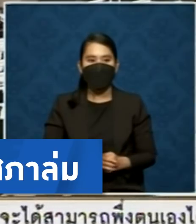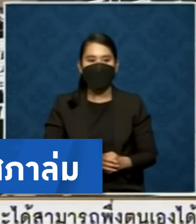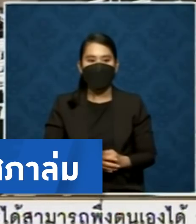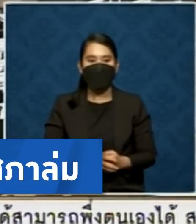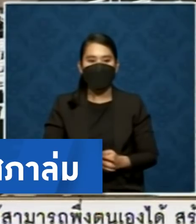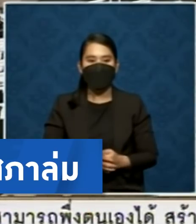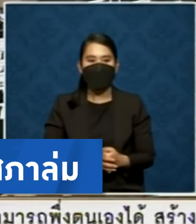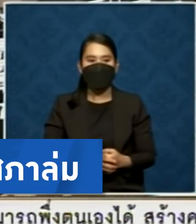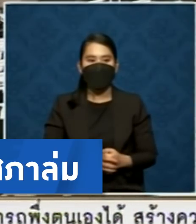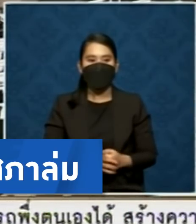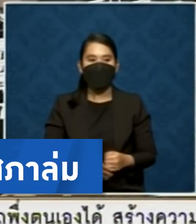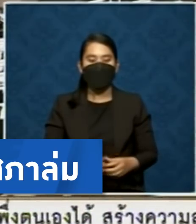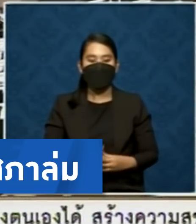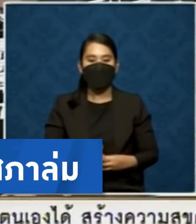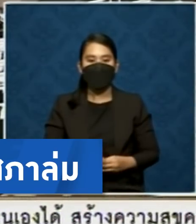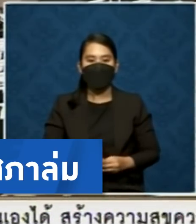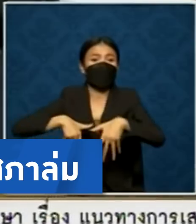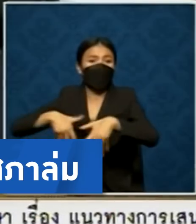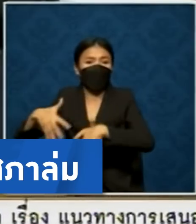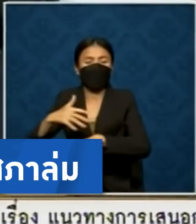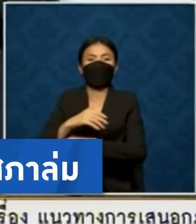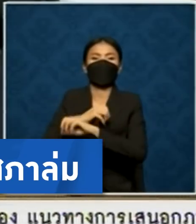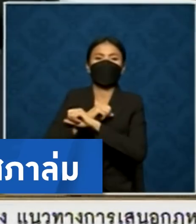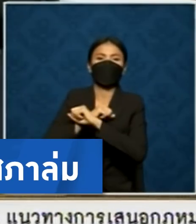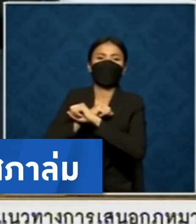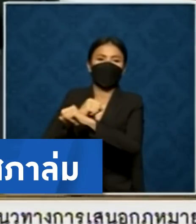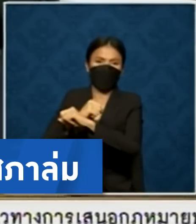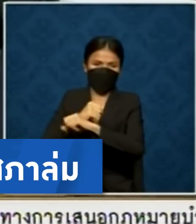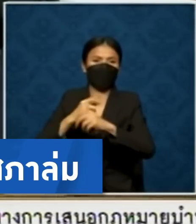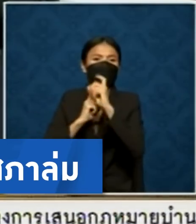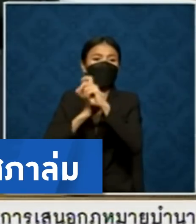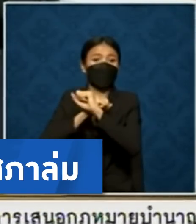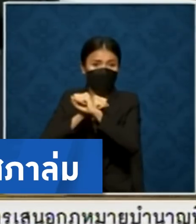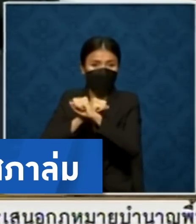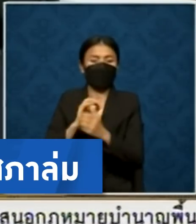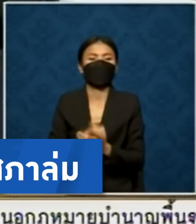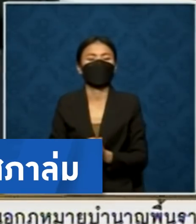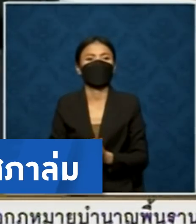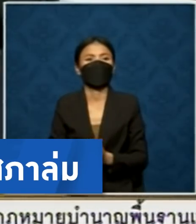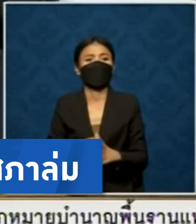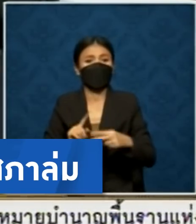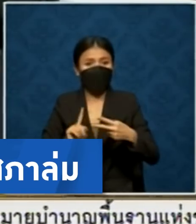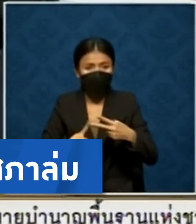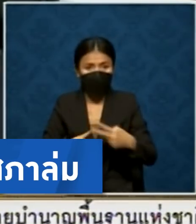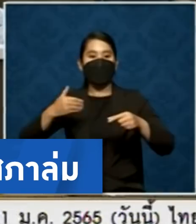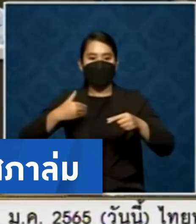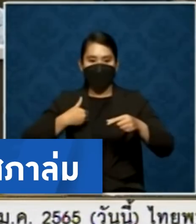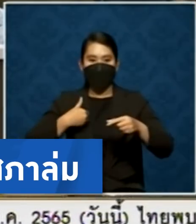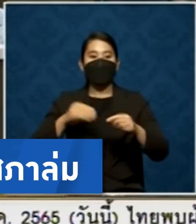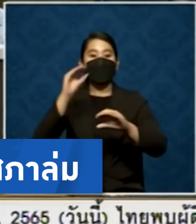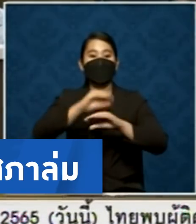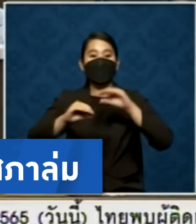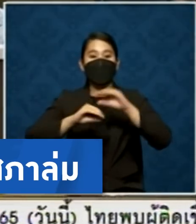รับเงินจากในทุนไปด้วยนะครับบรรยากาศในการอภิปรายเรื่องนี้ค่อนข้างสับสนวุ่นวายแต่สิ่งที่กลายเป็นสัญลักษณ์